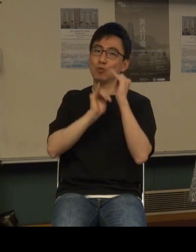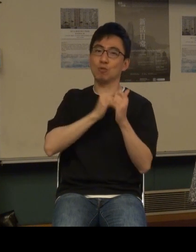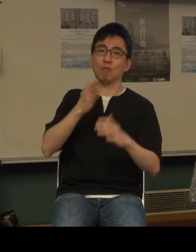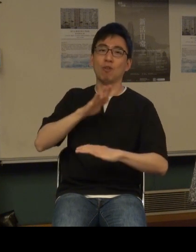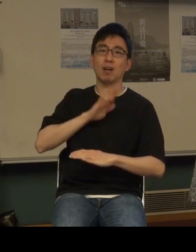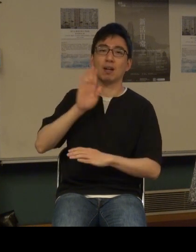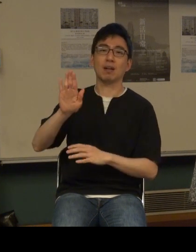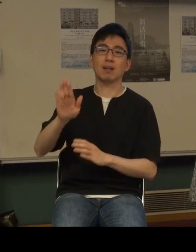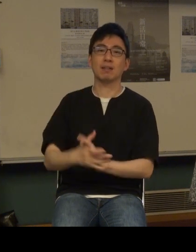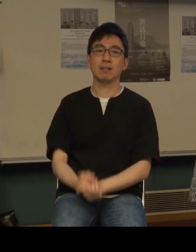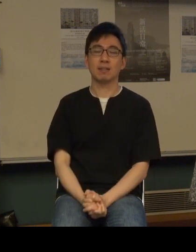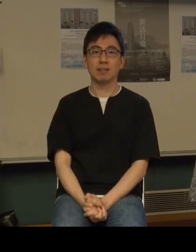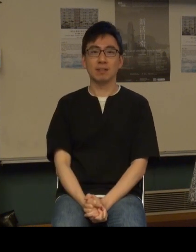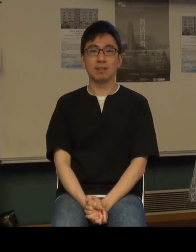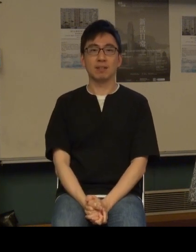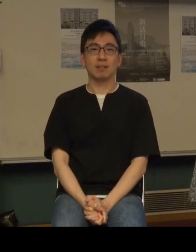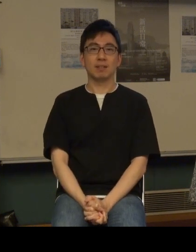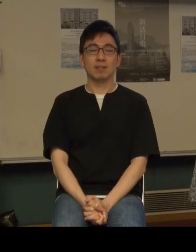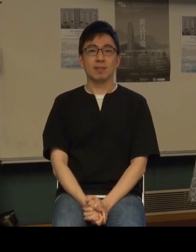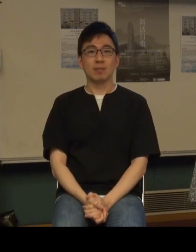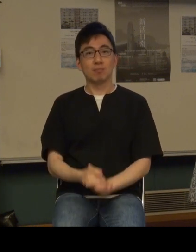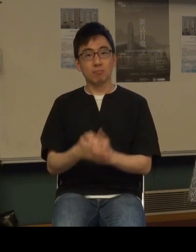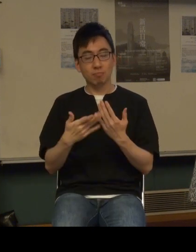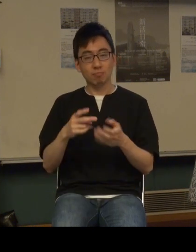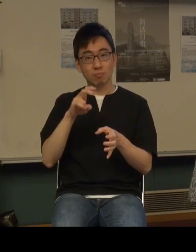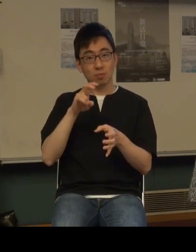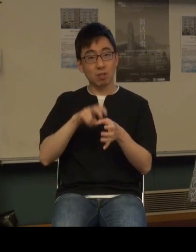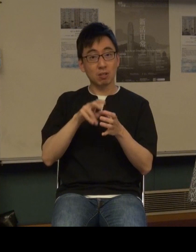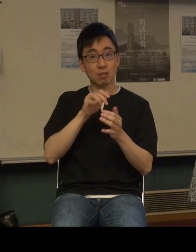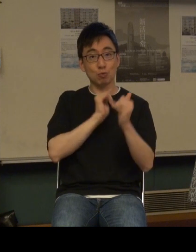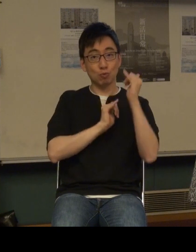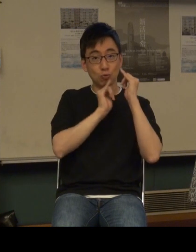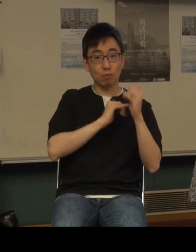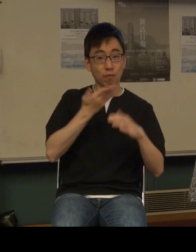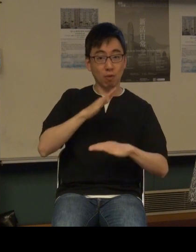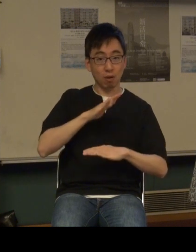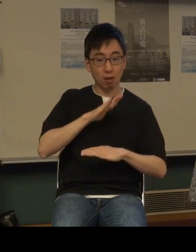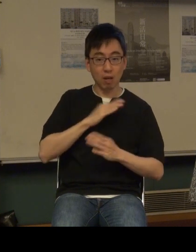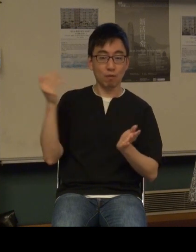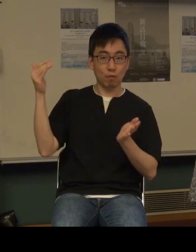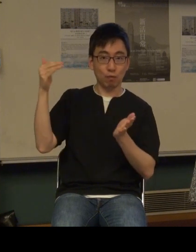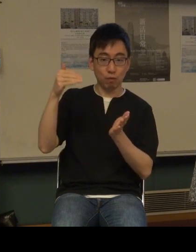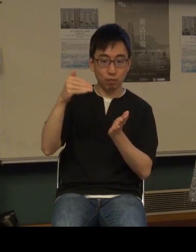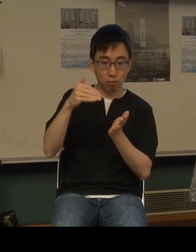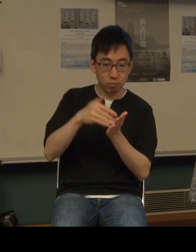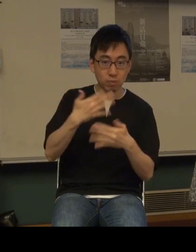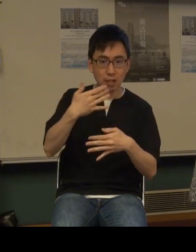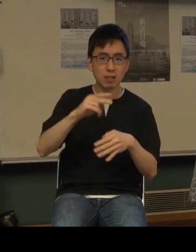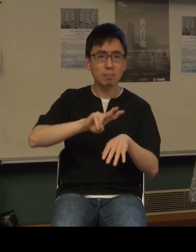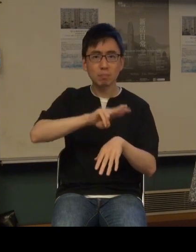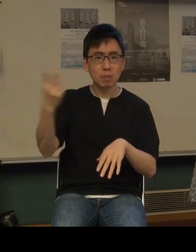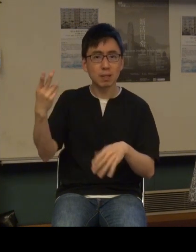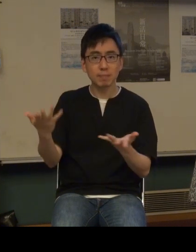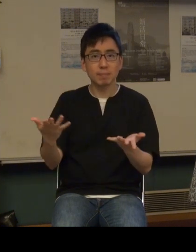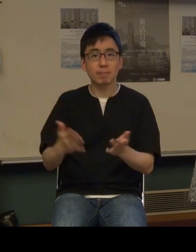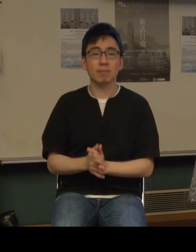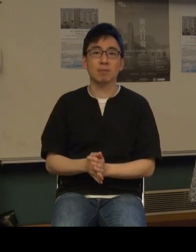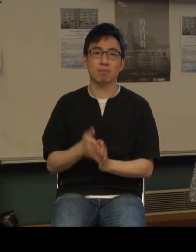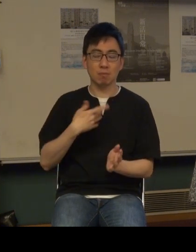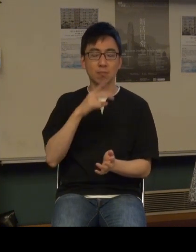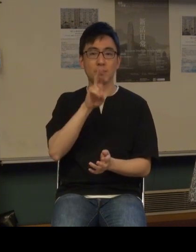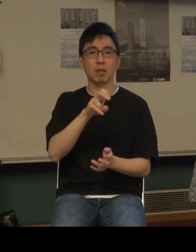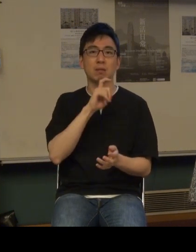個風格嘅。嗱，咁呢個西式傳統嘅風格去到幾時有一個嘅改變呢？嗱，我哋發覺